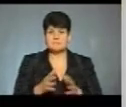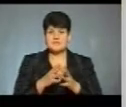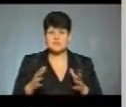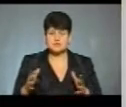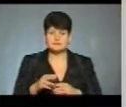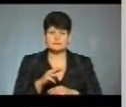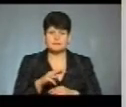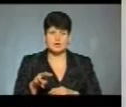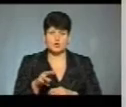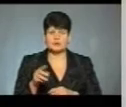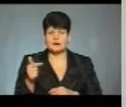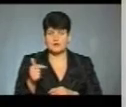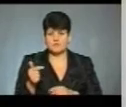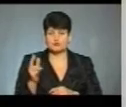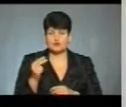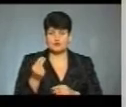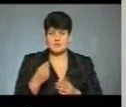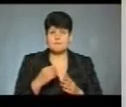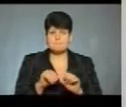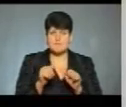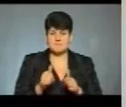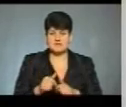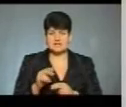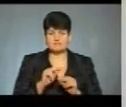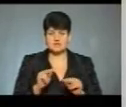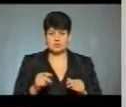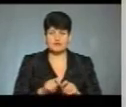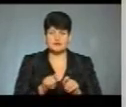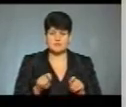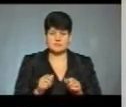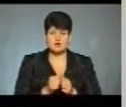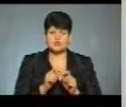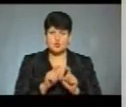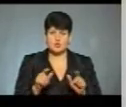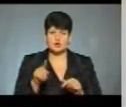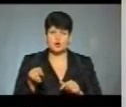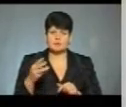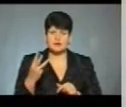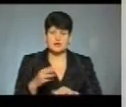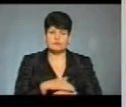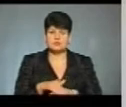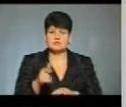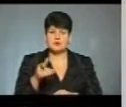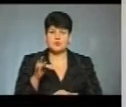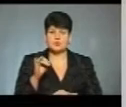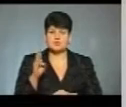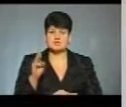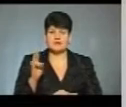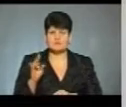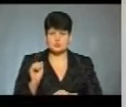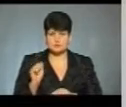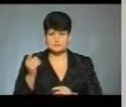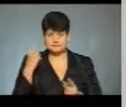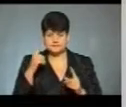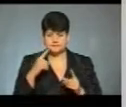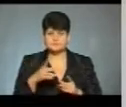вартує пам'ятник вчителю. Його відкрили сьогодні біля Тернопільської школи номер 3 на вулиці Грушевського. Архітектор скульптурної композиції Сергій